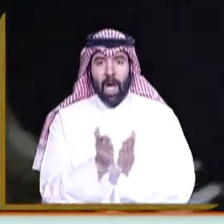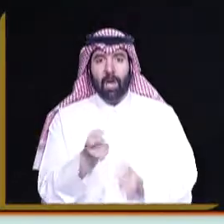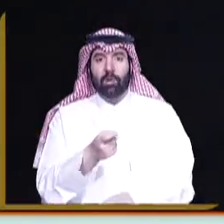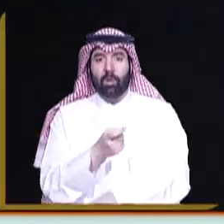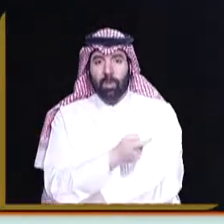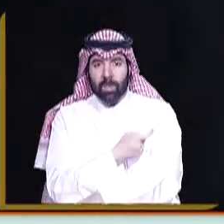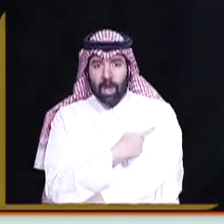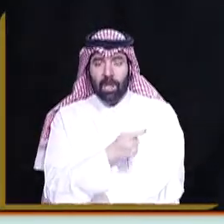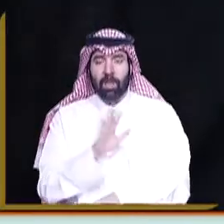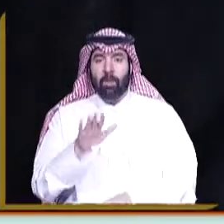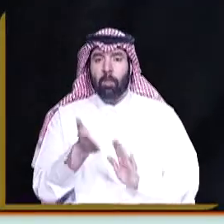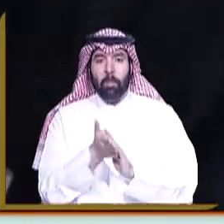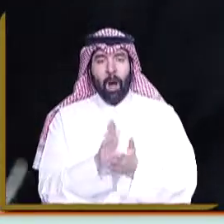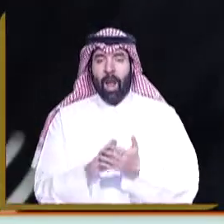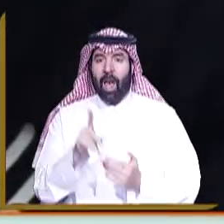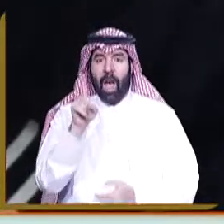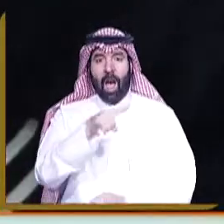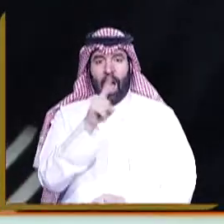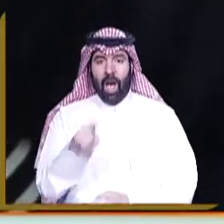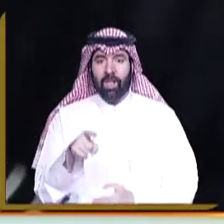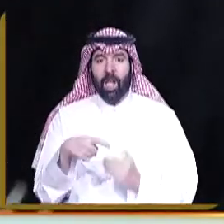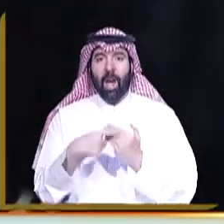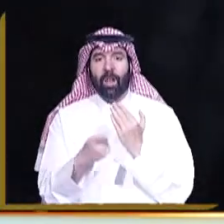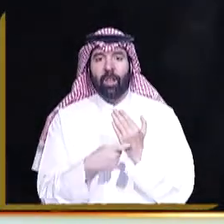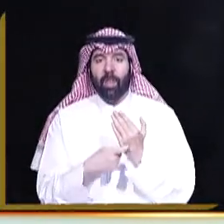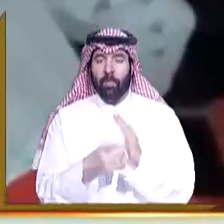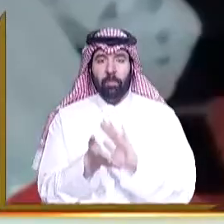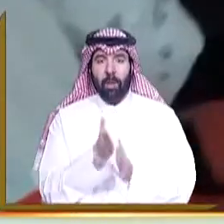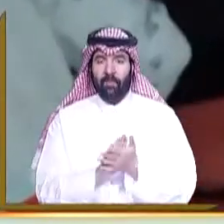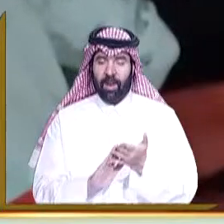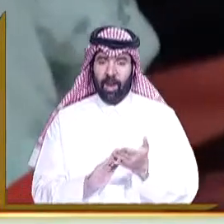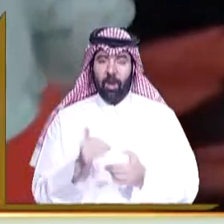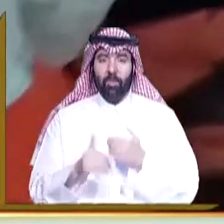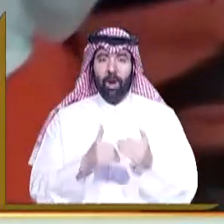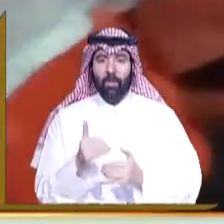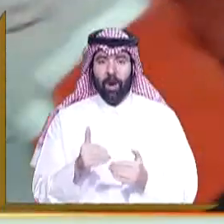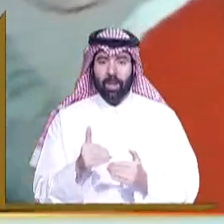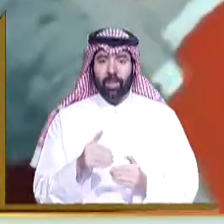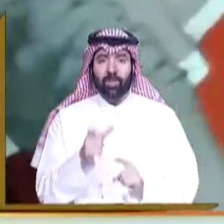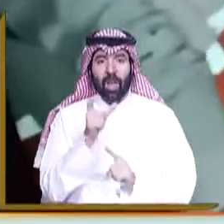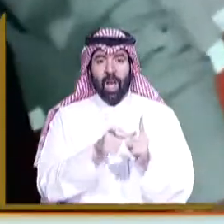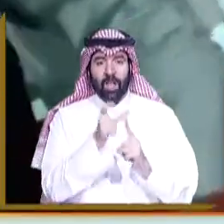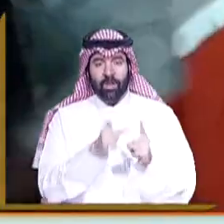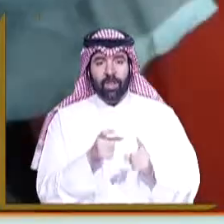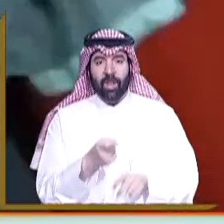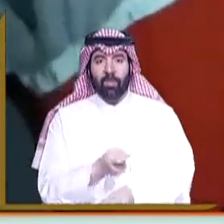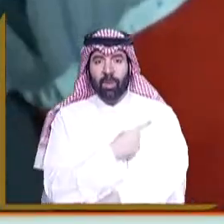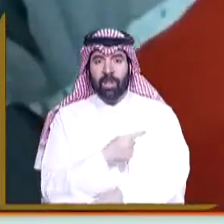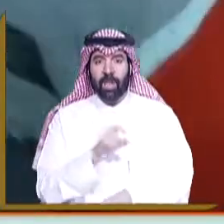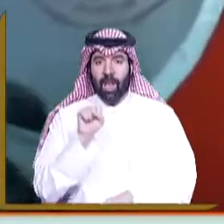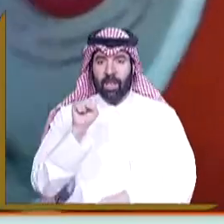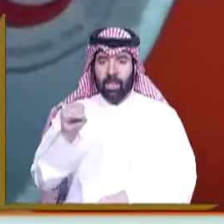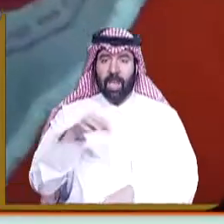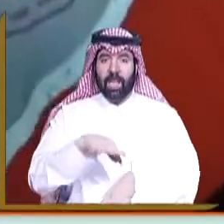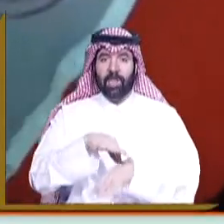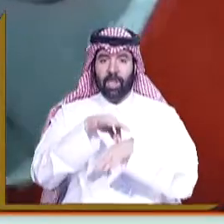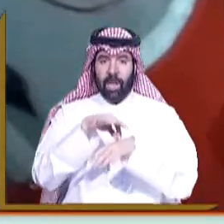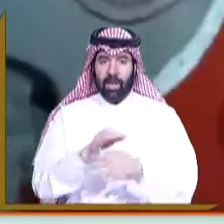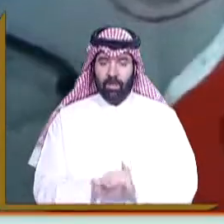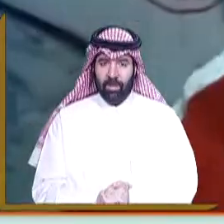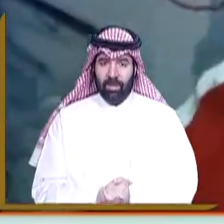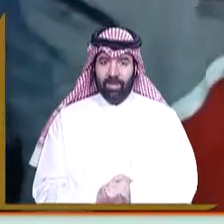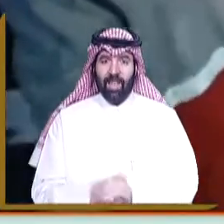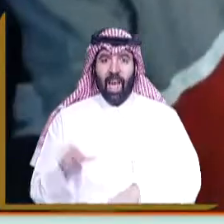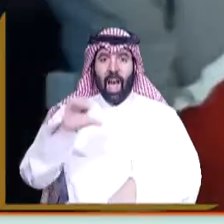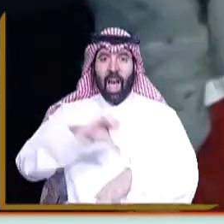المستشفيات والوحدات الطبية والعاملين الطبيين الذين يعملون بصفة إنسانية. تل